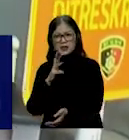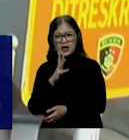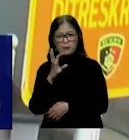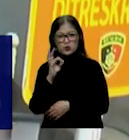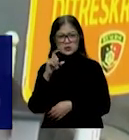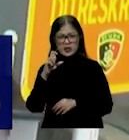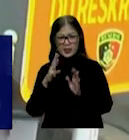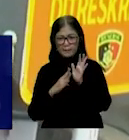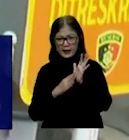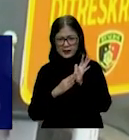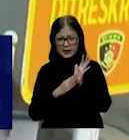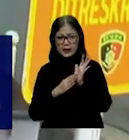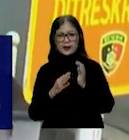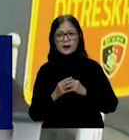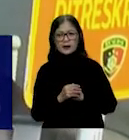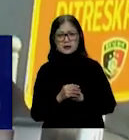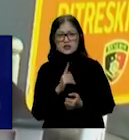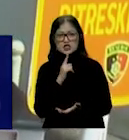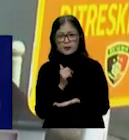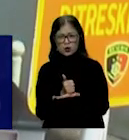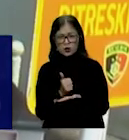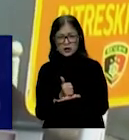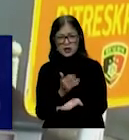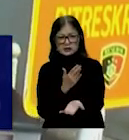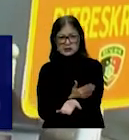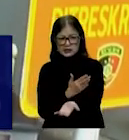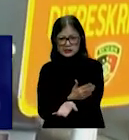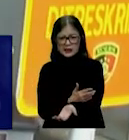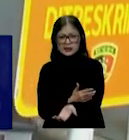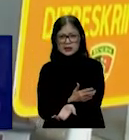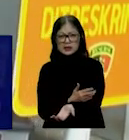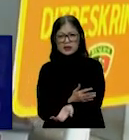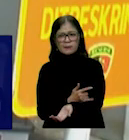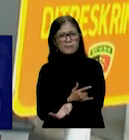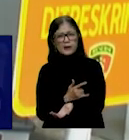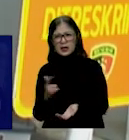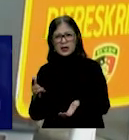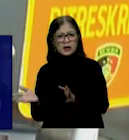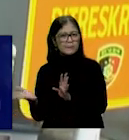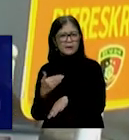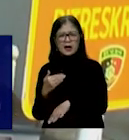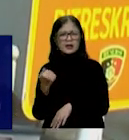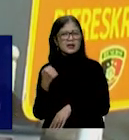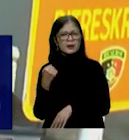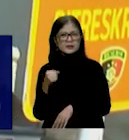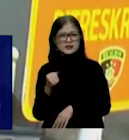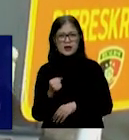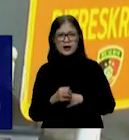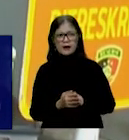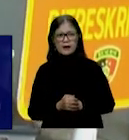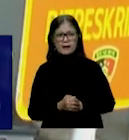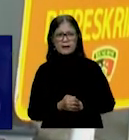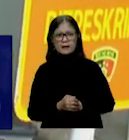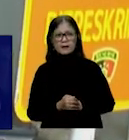30 cm. Itu cacat. Cacat permanen atau? Permanen, cacat permanen. Jadi fungsi penanya sudah tidak bisa lagi karena